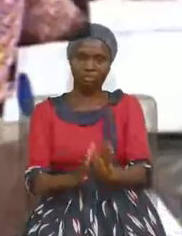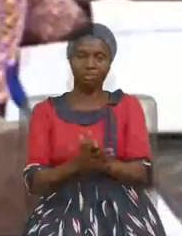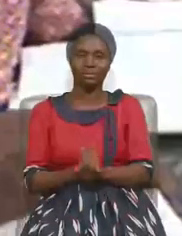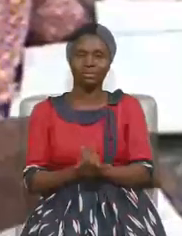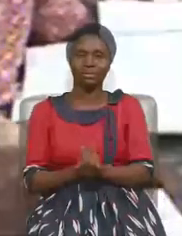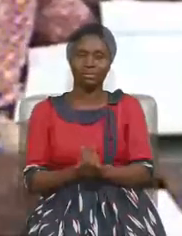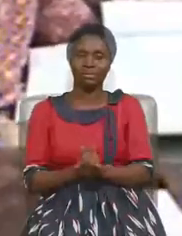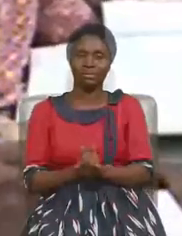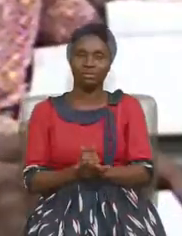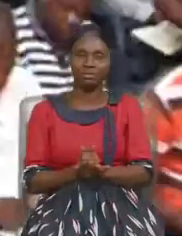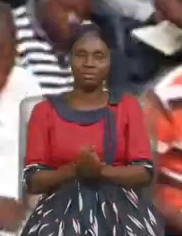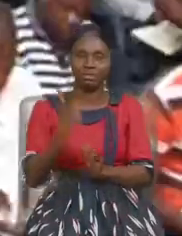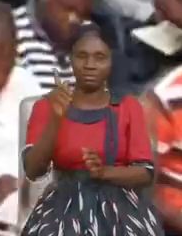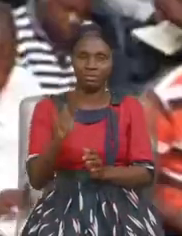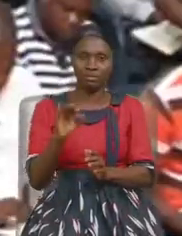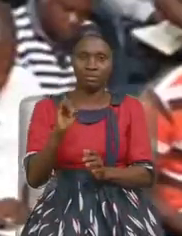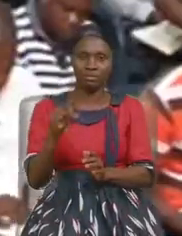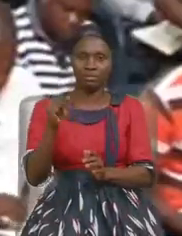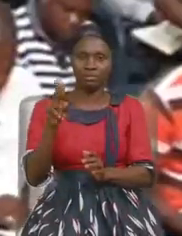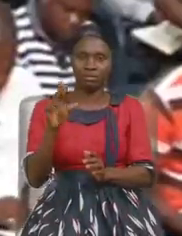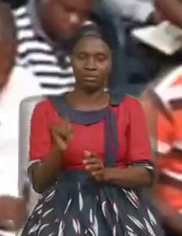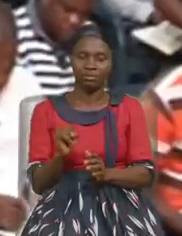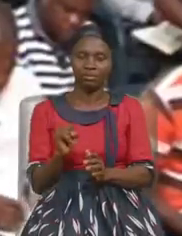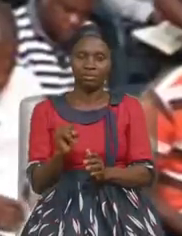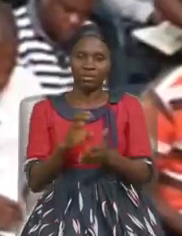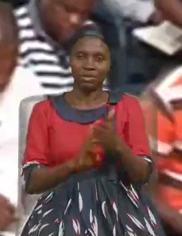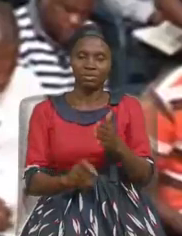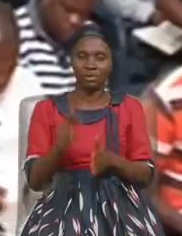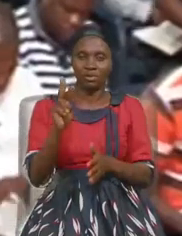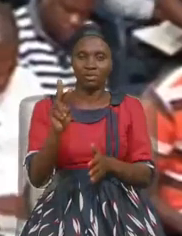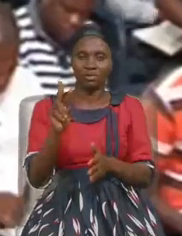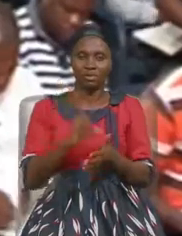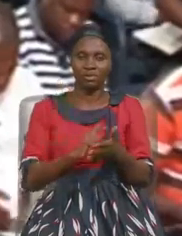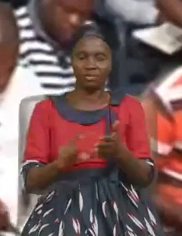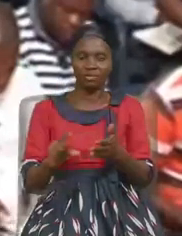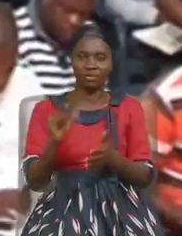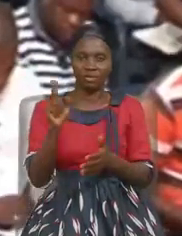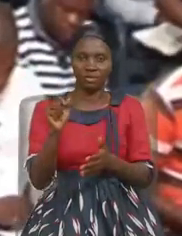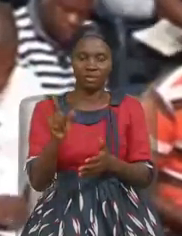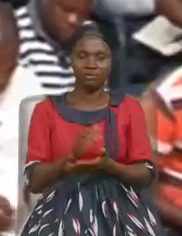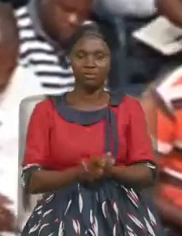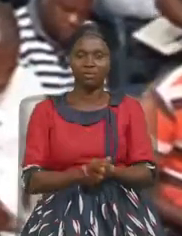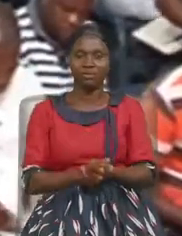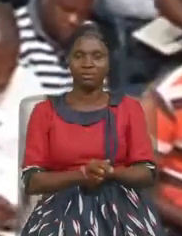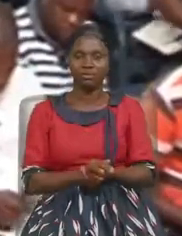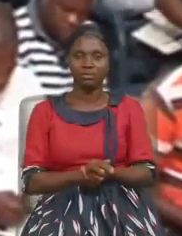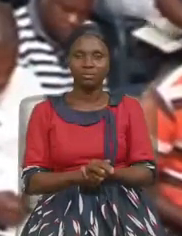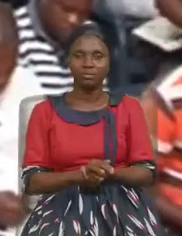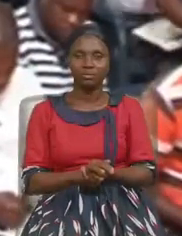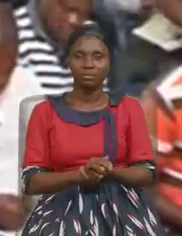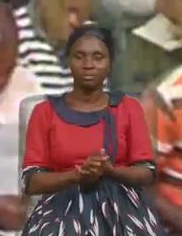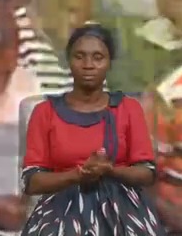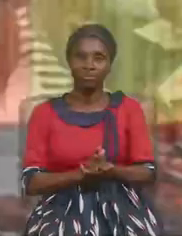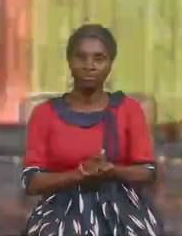2, verset 11. Tite, au chapitre 2, verset 11. Car